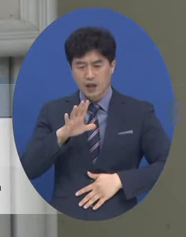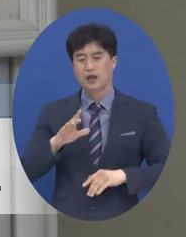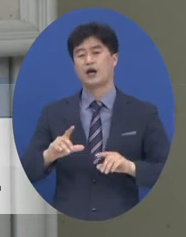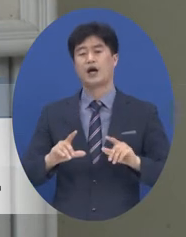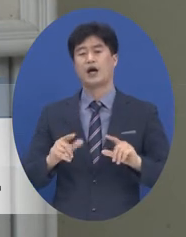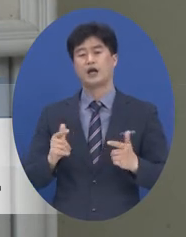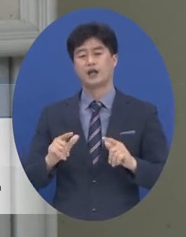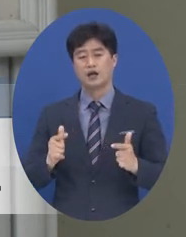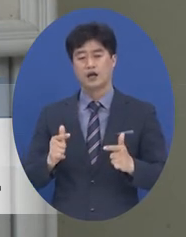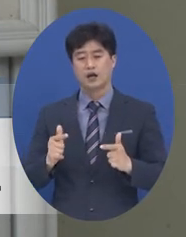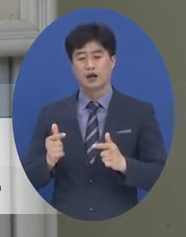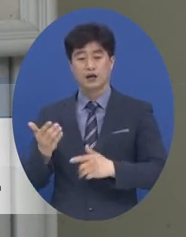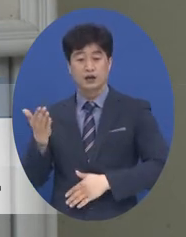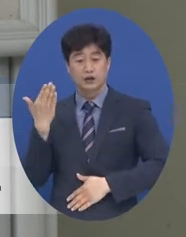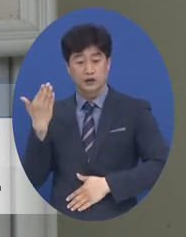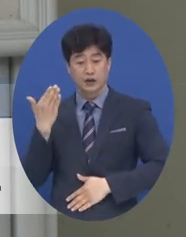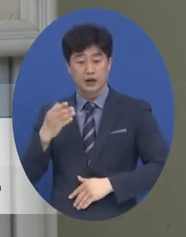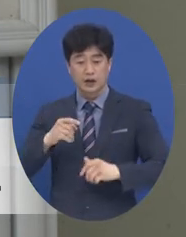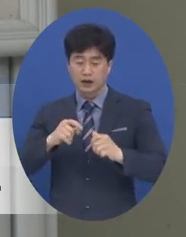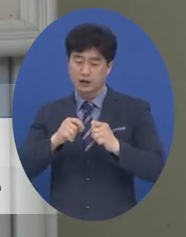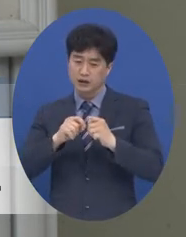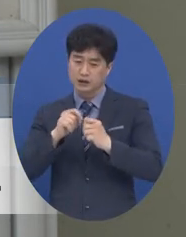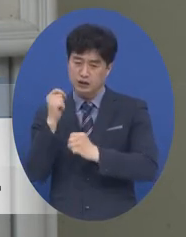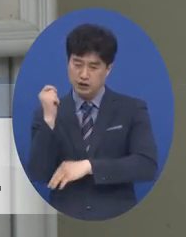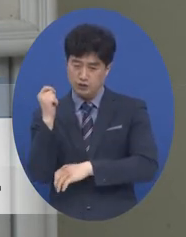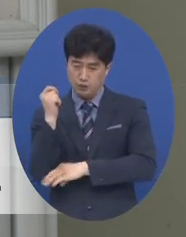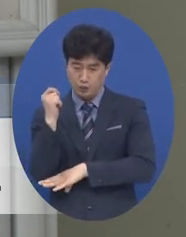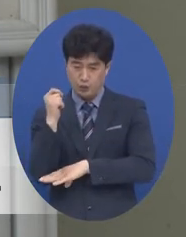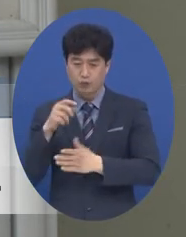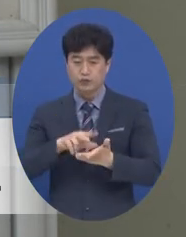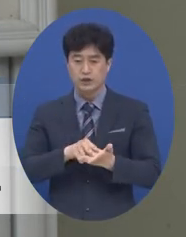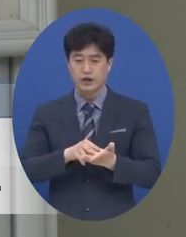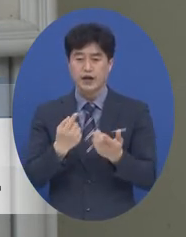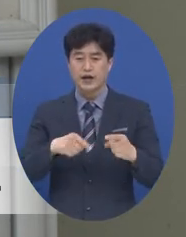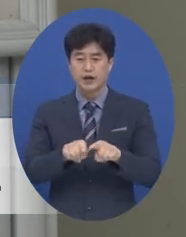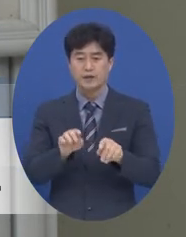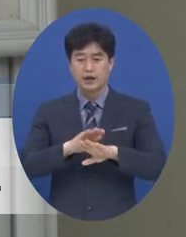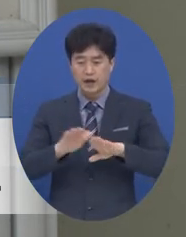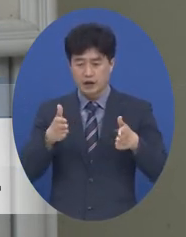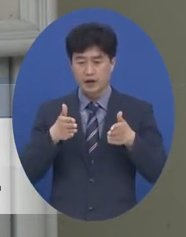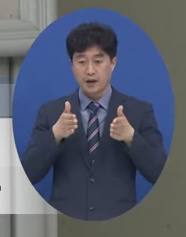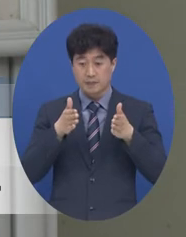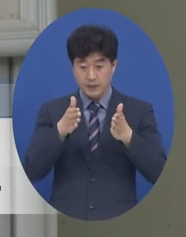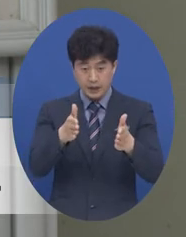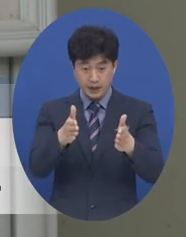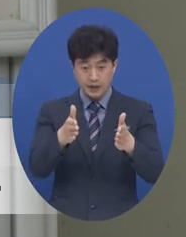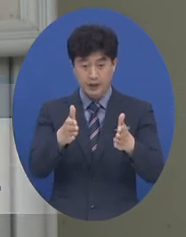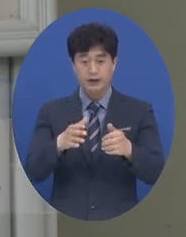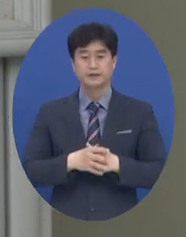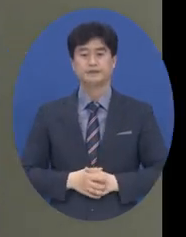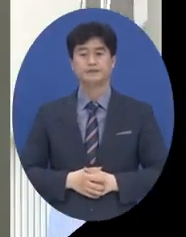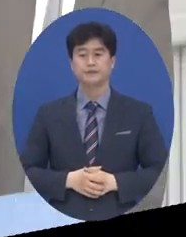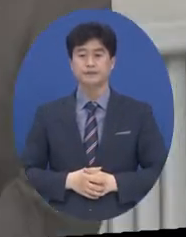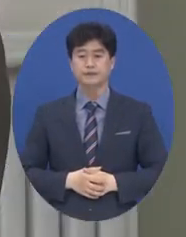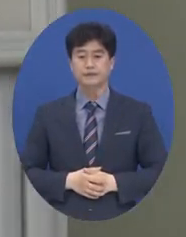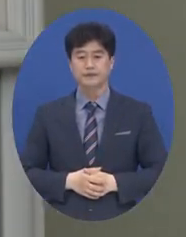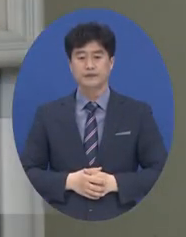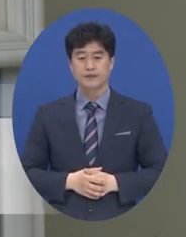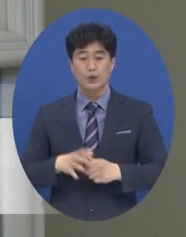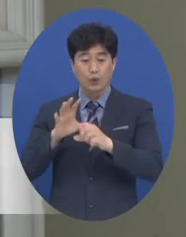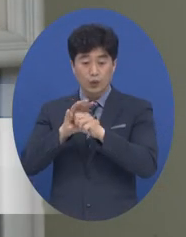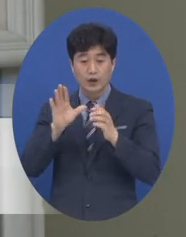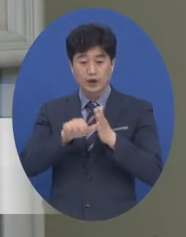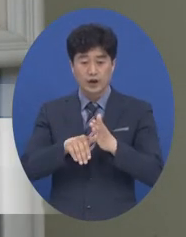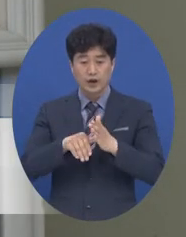지원하는 정책만 하는 것이 아니라 기존의 구조적인 문제들을 같이 해결해 가는 방향으로